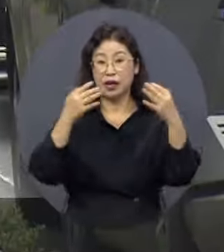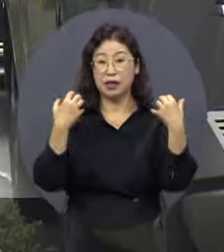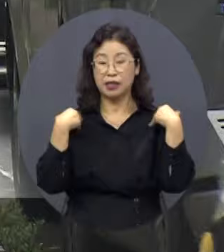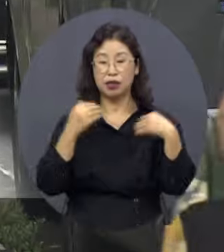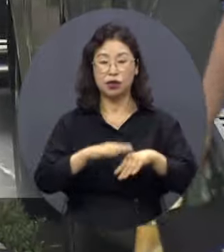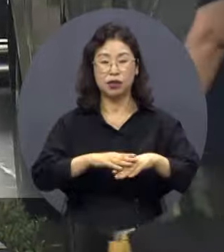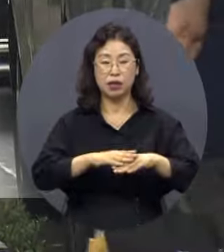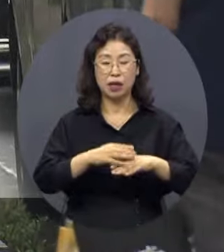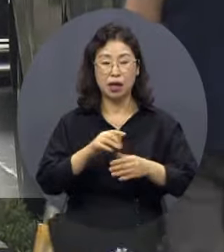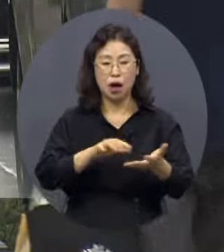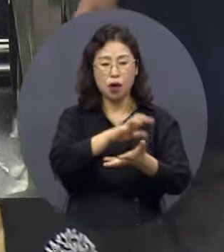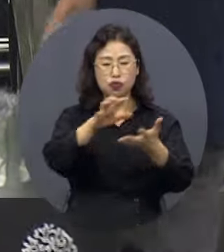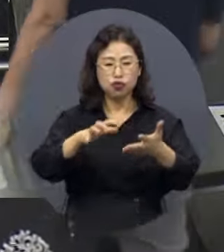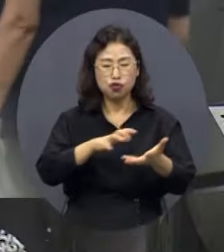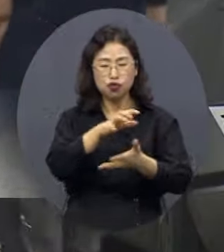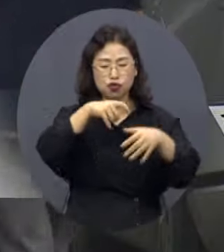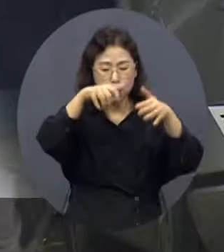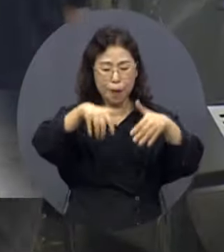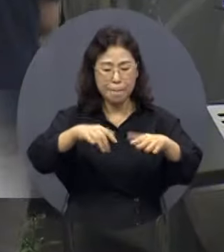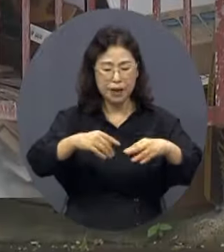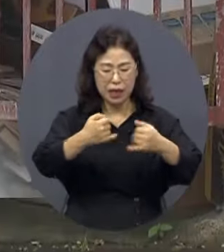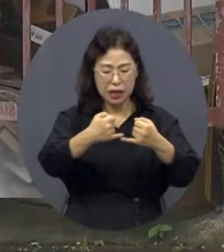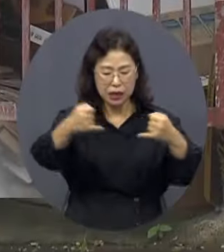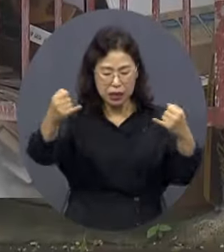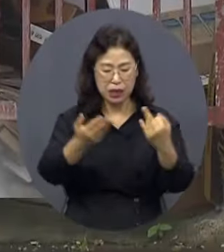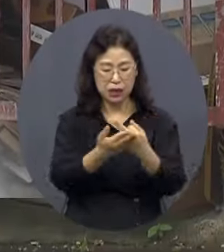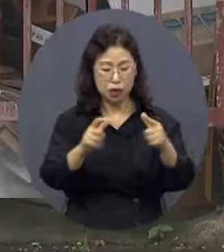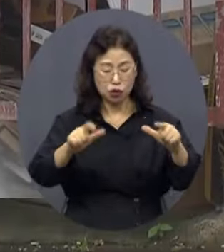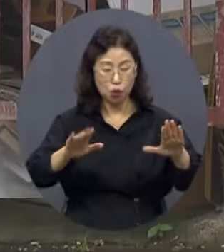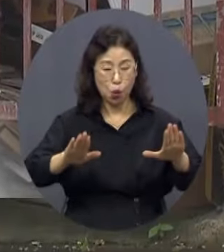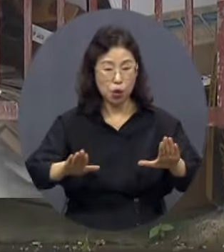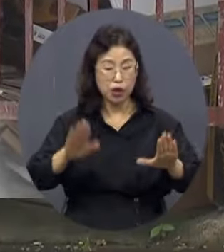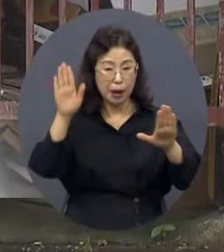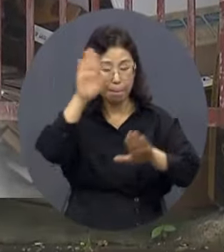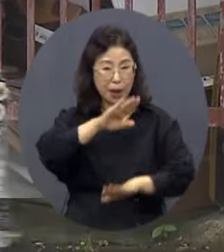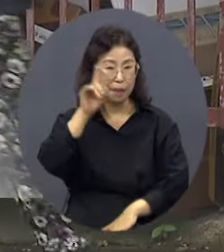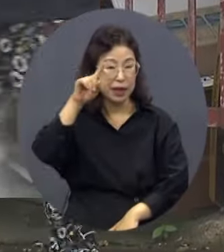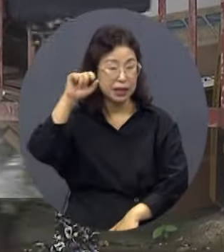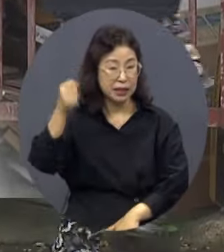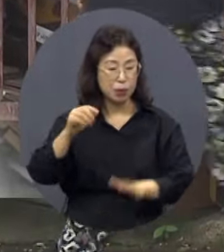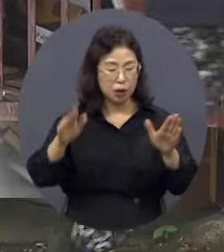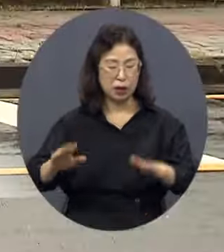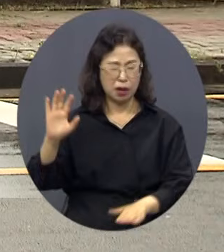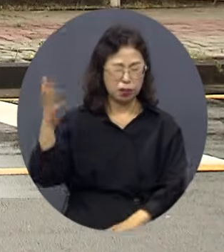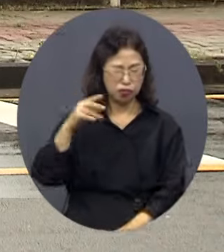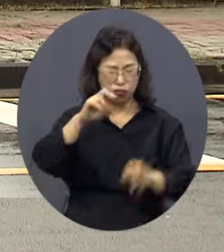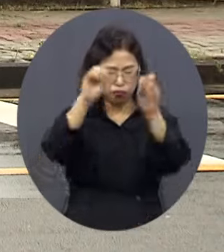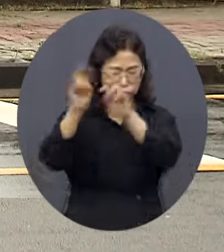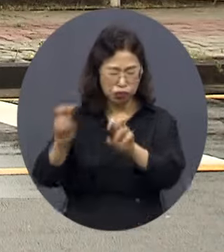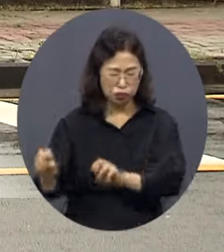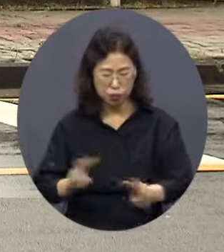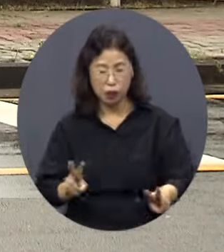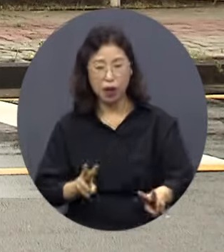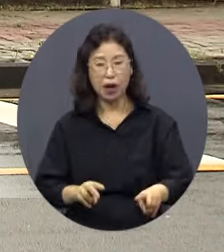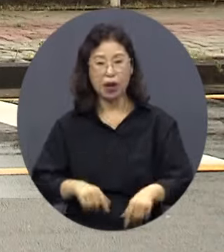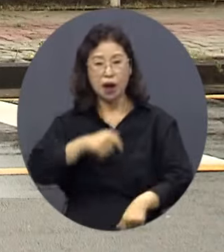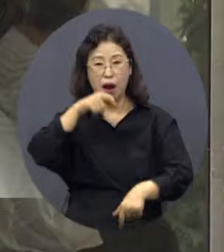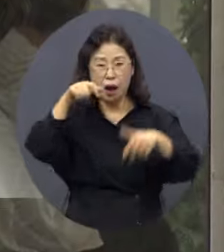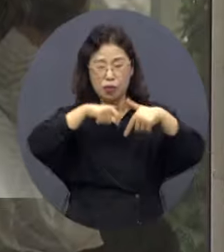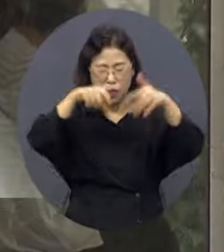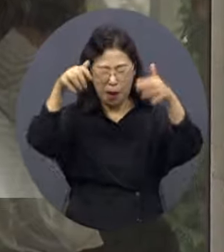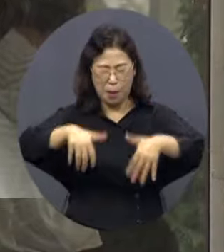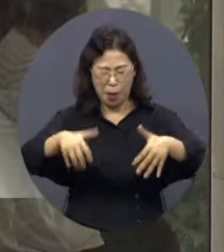제주지방기상청은 정체전선이 북상하면서 오늘 밤부터 내일 새벽 사이 곳에 따라 돌풍과 천둥번개를 동반한